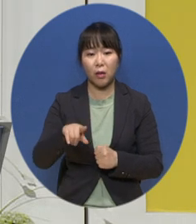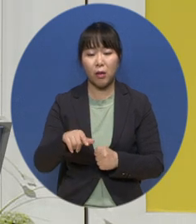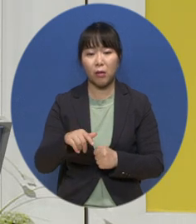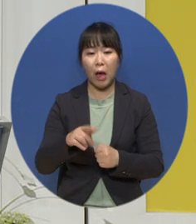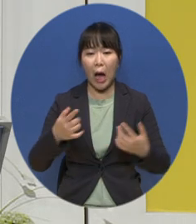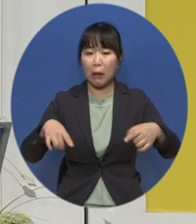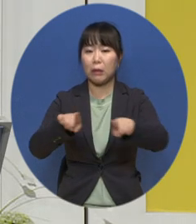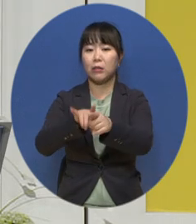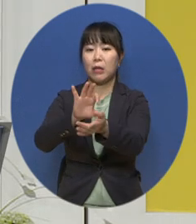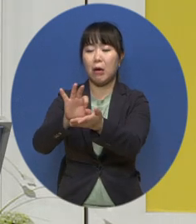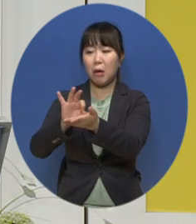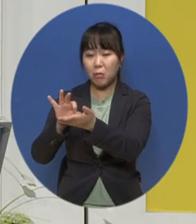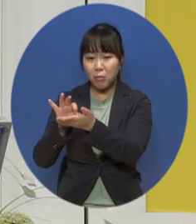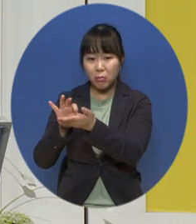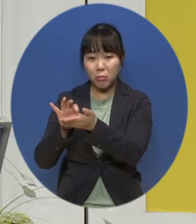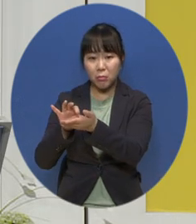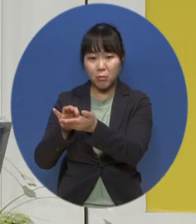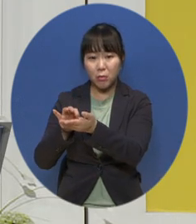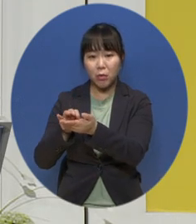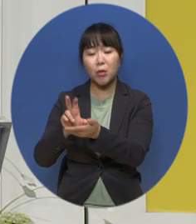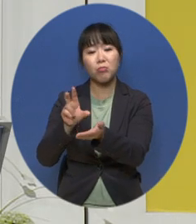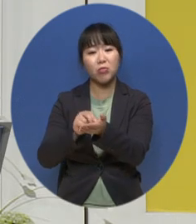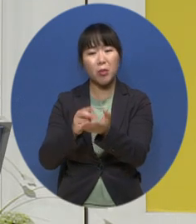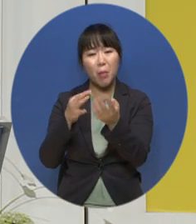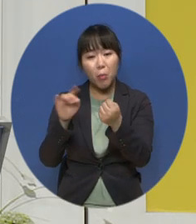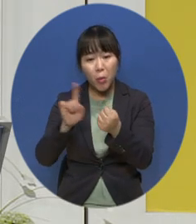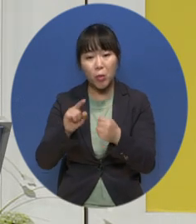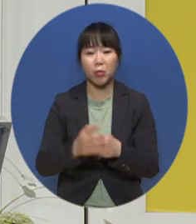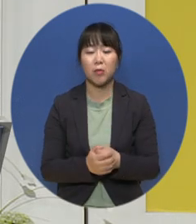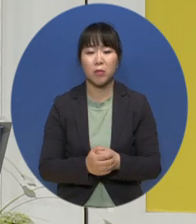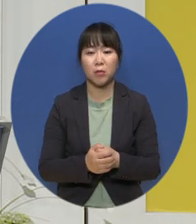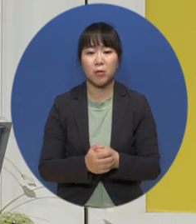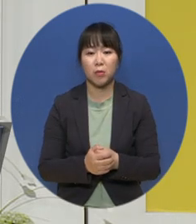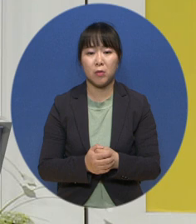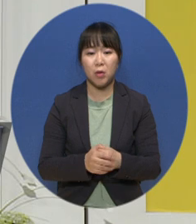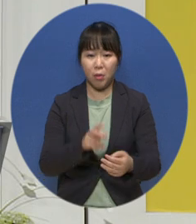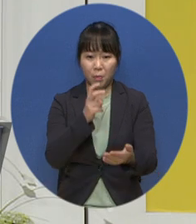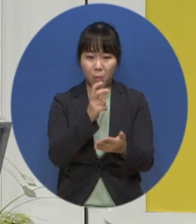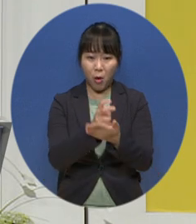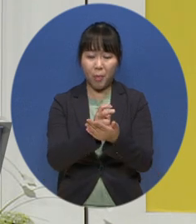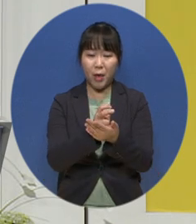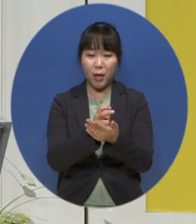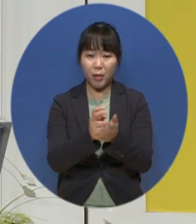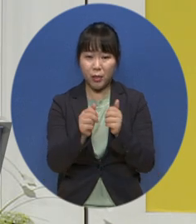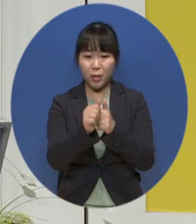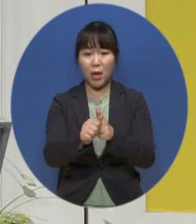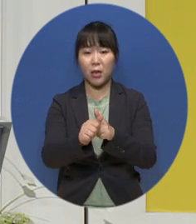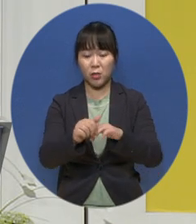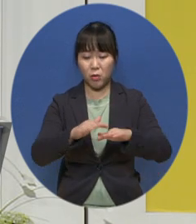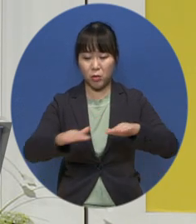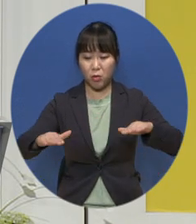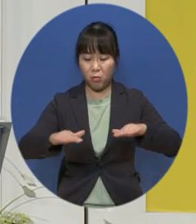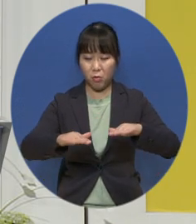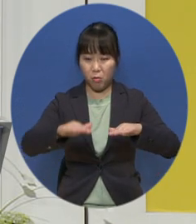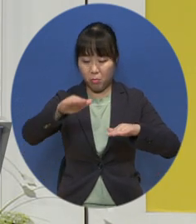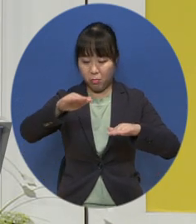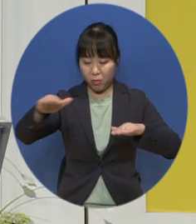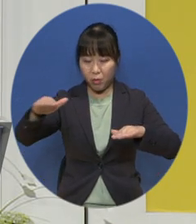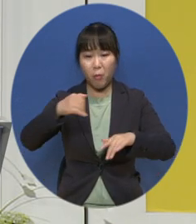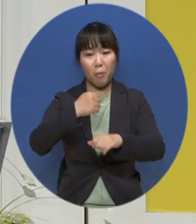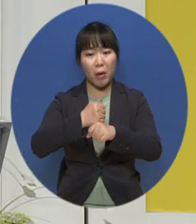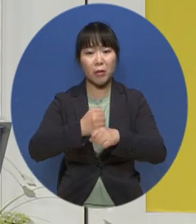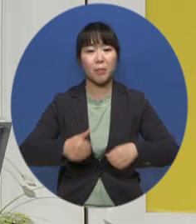한라 그러거든요 전혀 문제가 많은 것이 있는게 뭐냐면 저 법에 따라서 이격이 턱을 만들어야 하는데 그